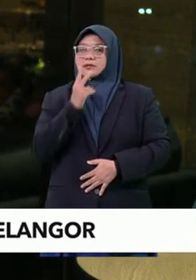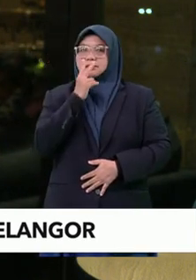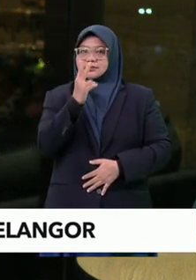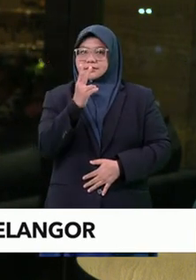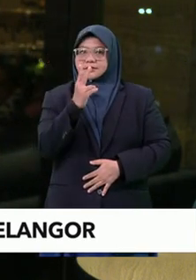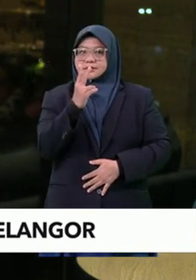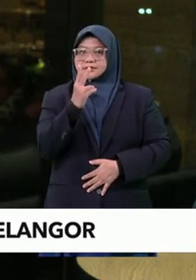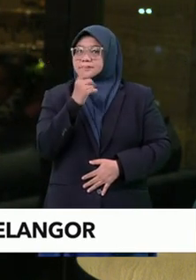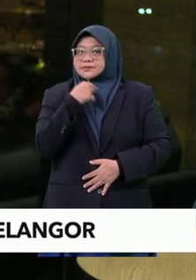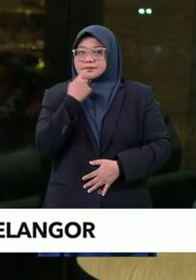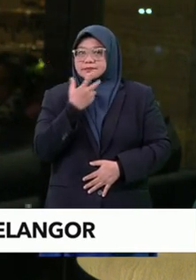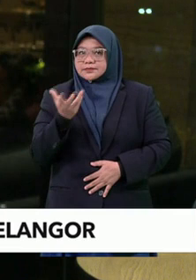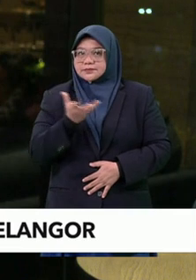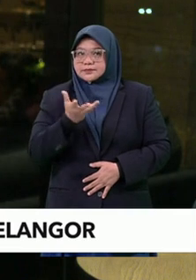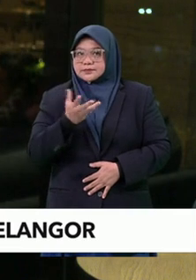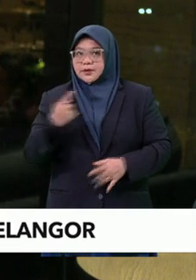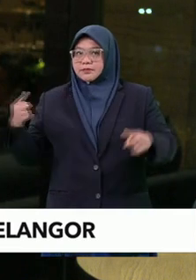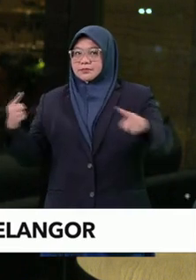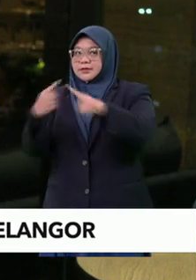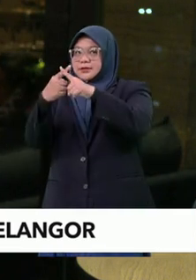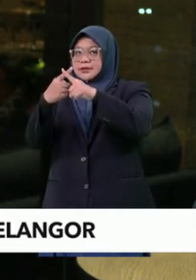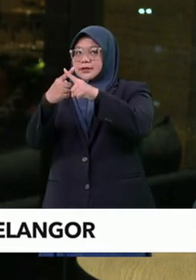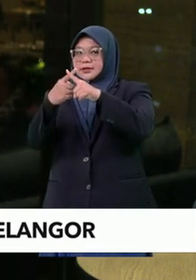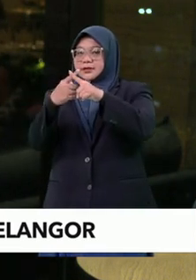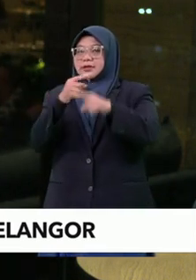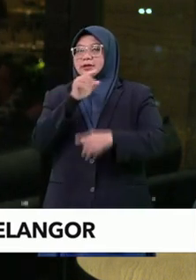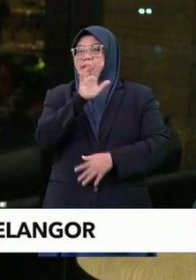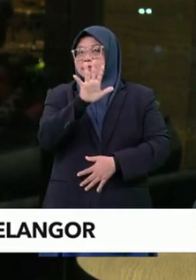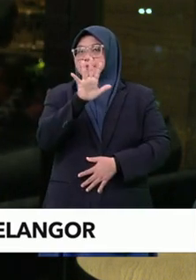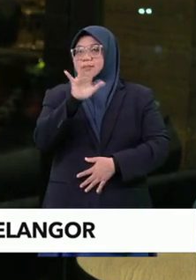yang akan menentang saingannya 56